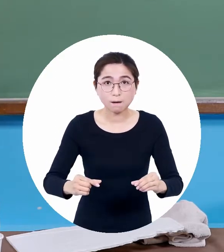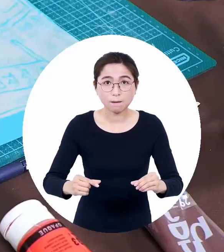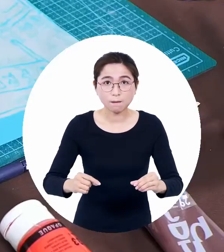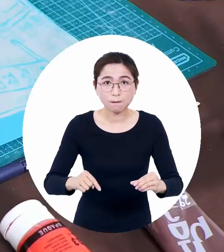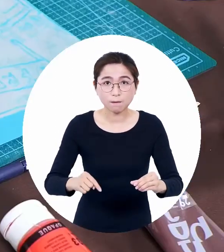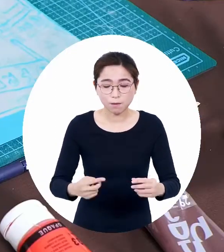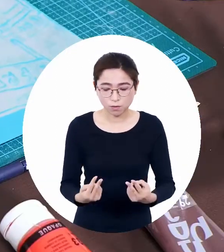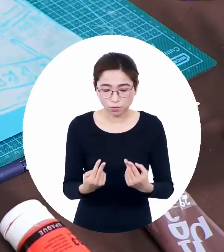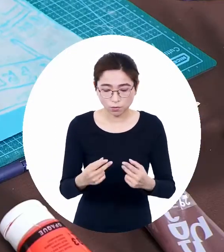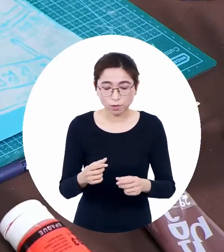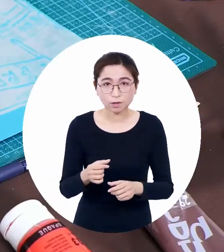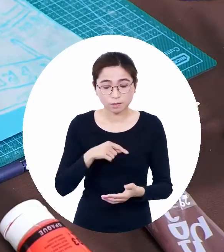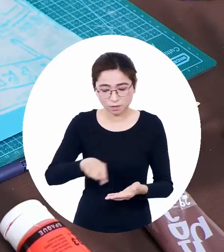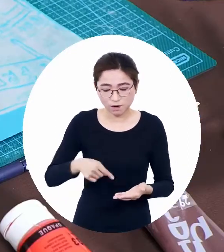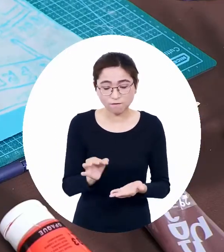那個